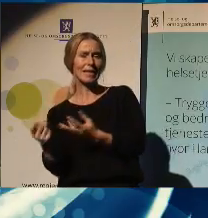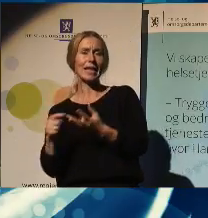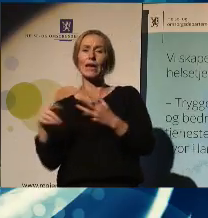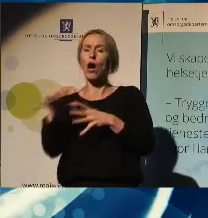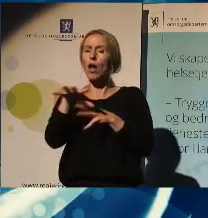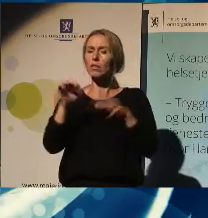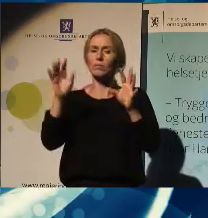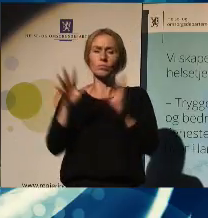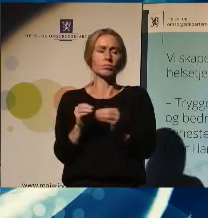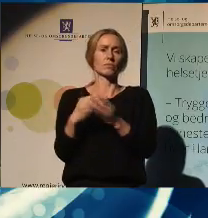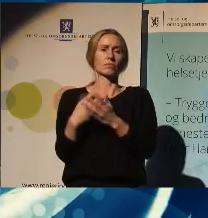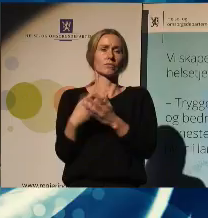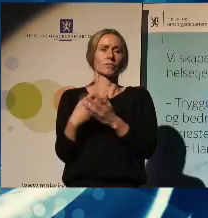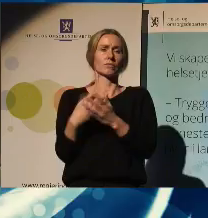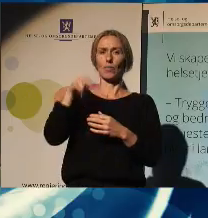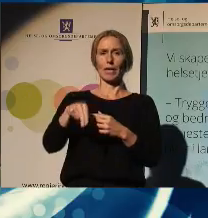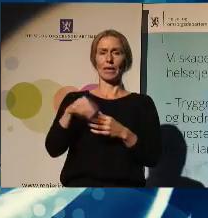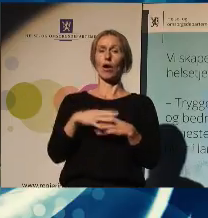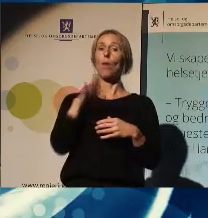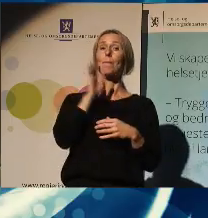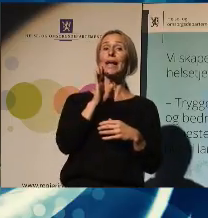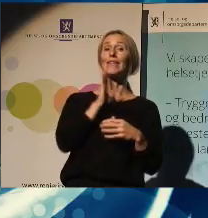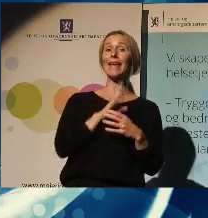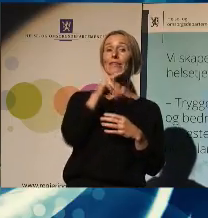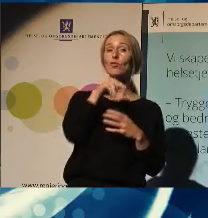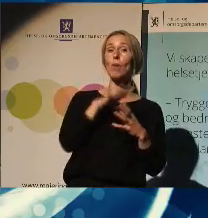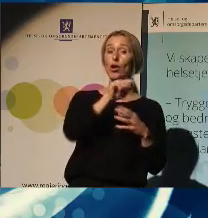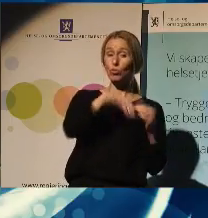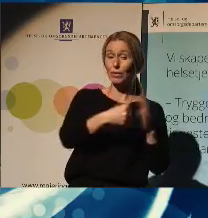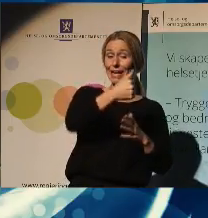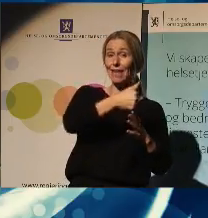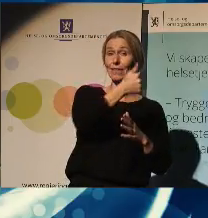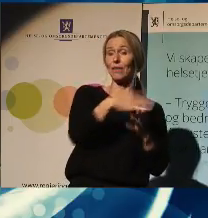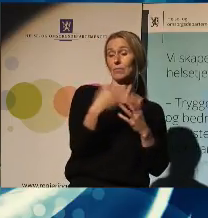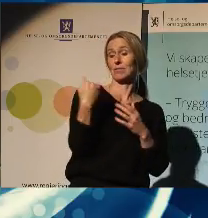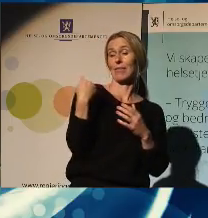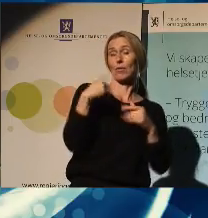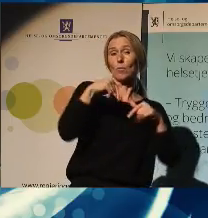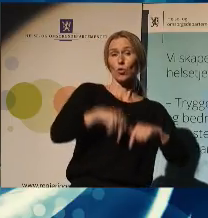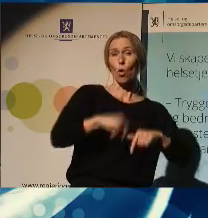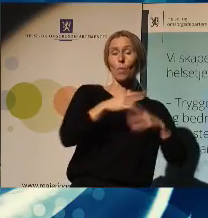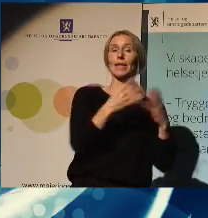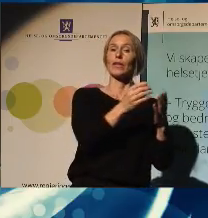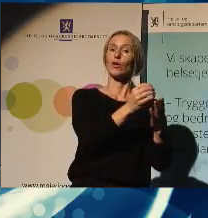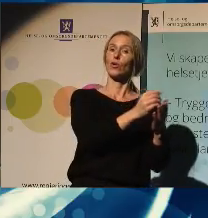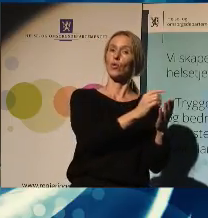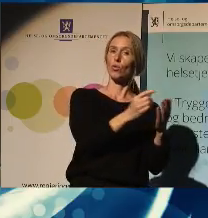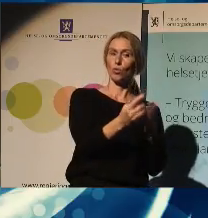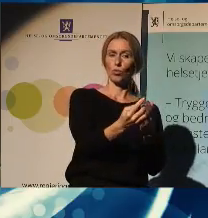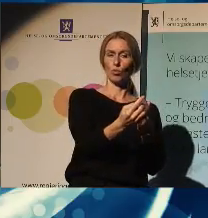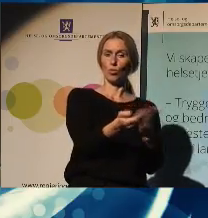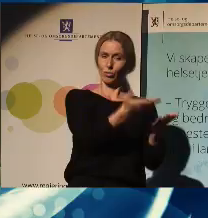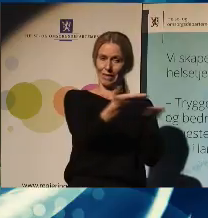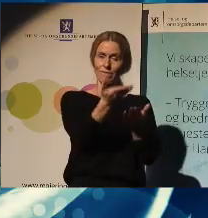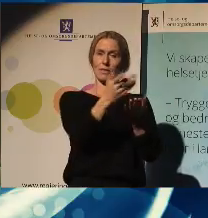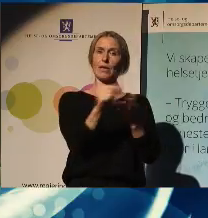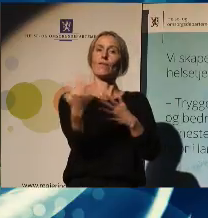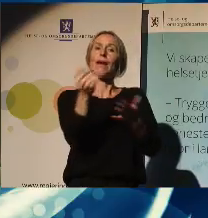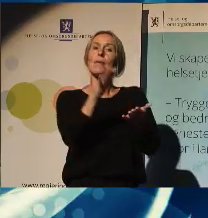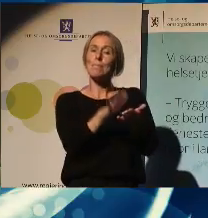NAKMI. Og Bernadette Kumar, som er leder, hun er akkurat nå blitt utnevnt til å være med i